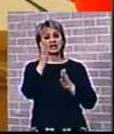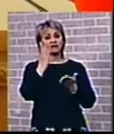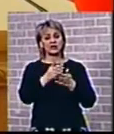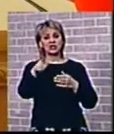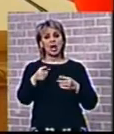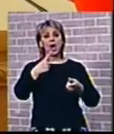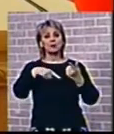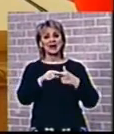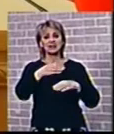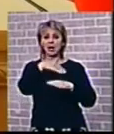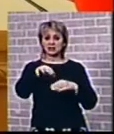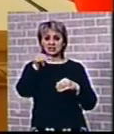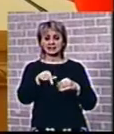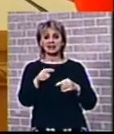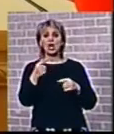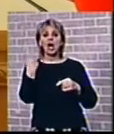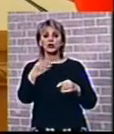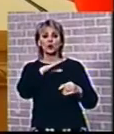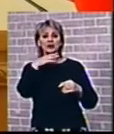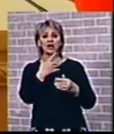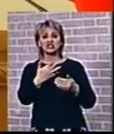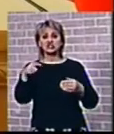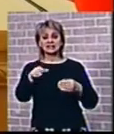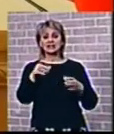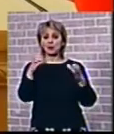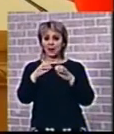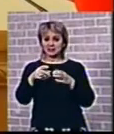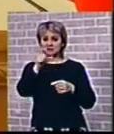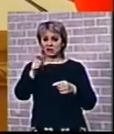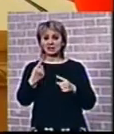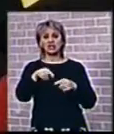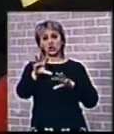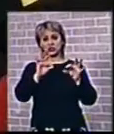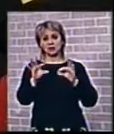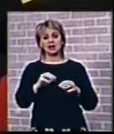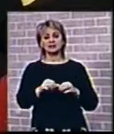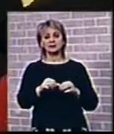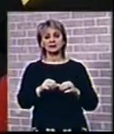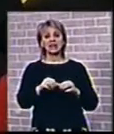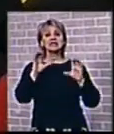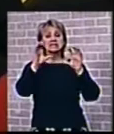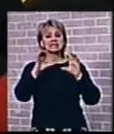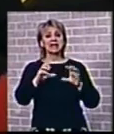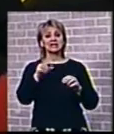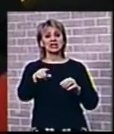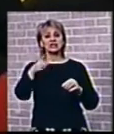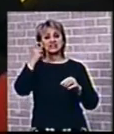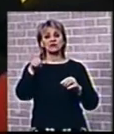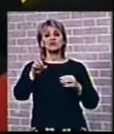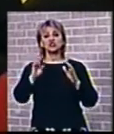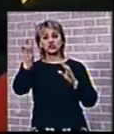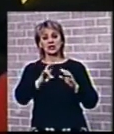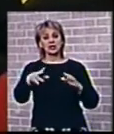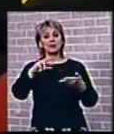является обратным адресатом, а ее многочисленное паство – это избиратели. Законодатели и священники